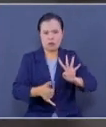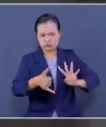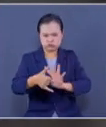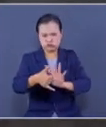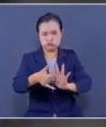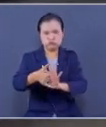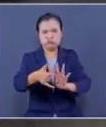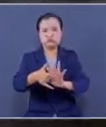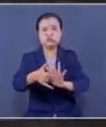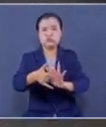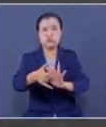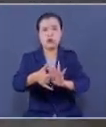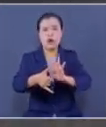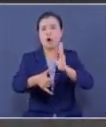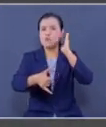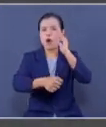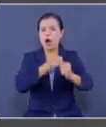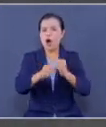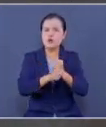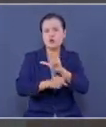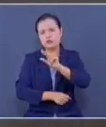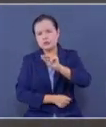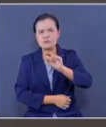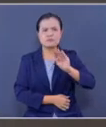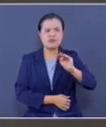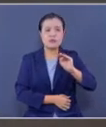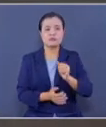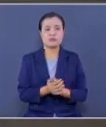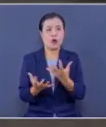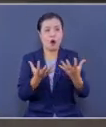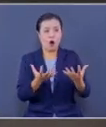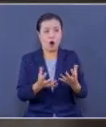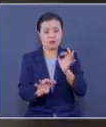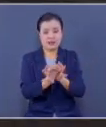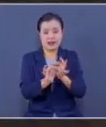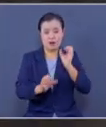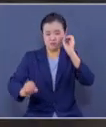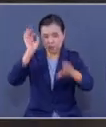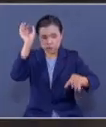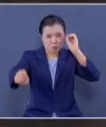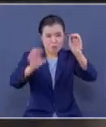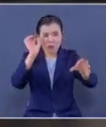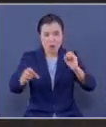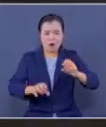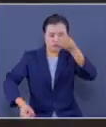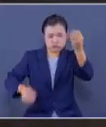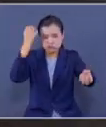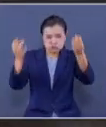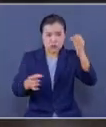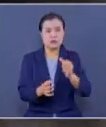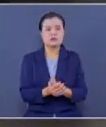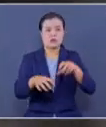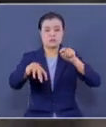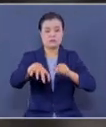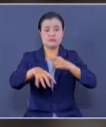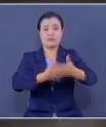ไปควบคุมตัวชายวัยกลางคนๆนี้บุกเข้าไปทำลายทรัพย์สินในธนาคารแห่งหนึ่งครับอยู่ในห้างสัพท์สินค้านะครับ